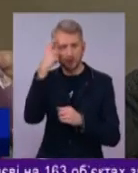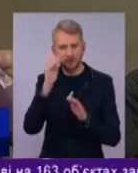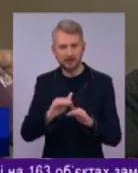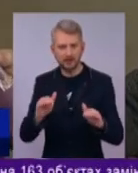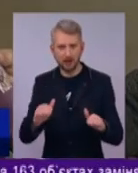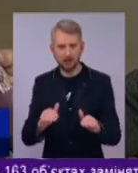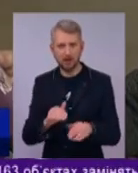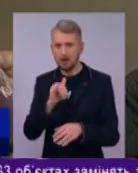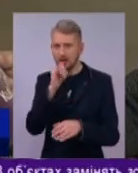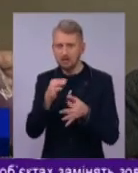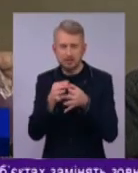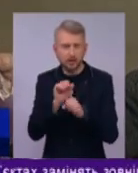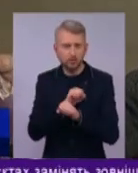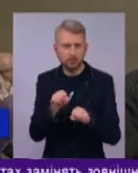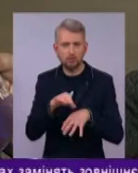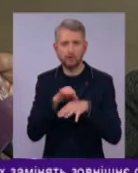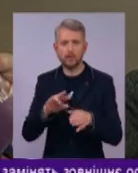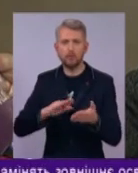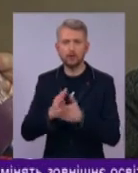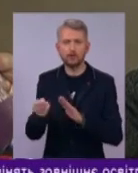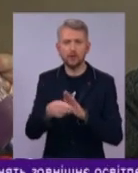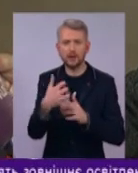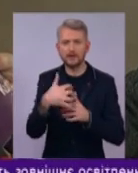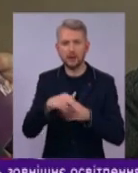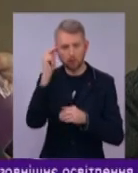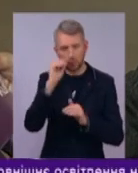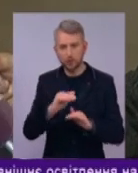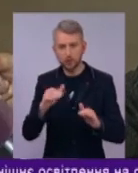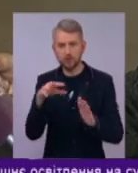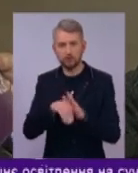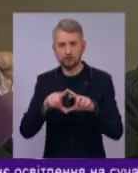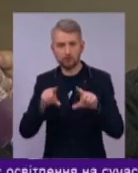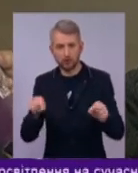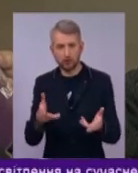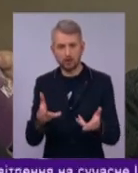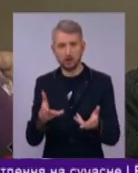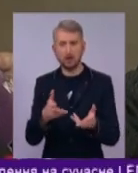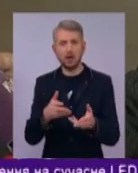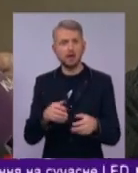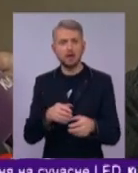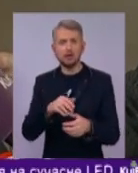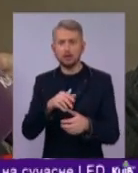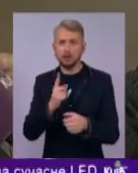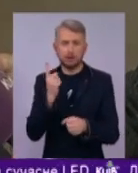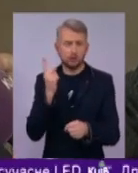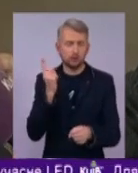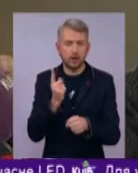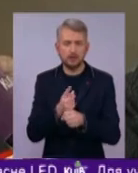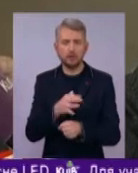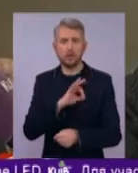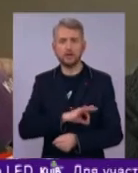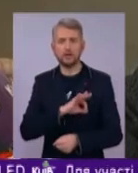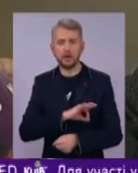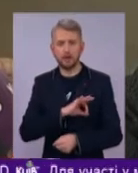Не допускається проведення політичної агітації серед учнів у загальноосвітніх навчальних закладах. Не допускається